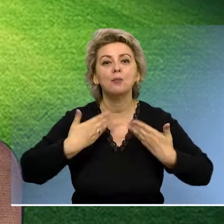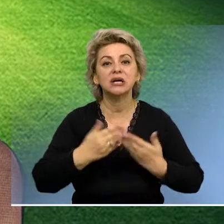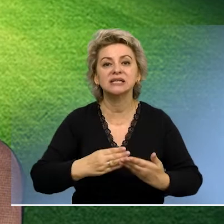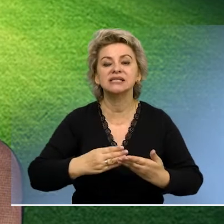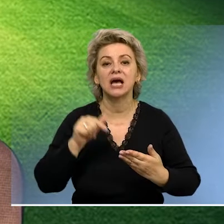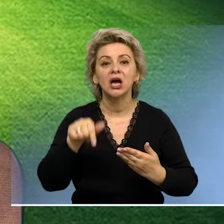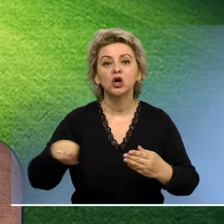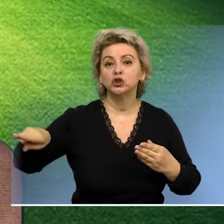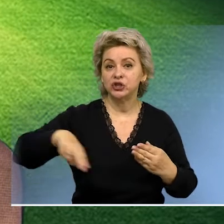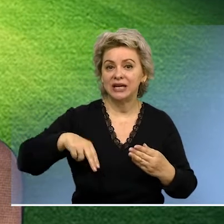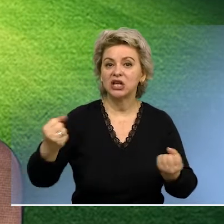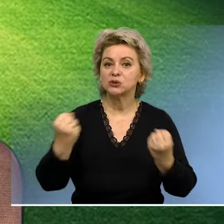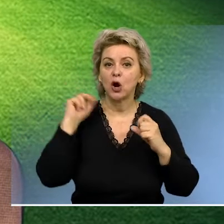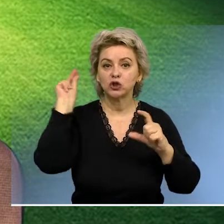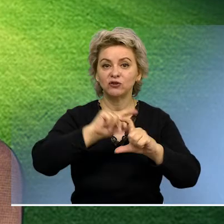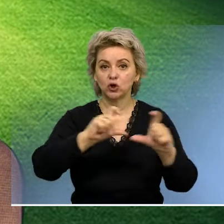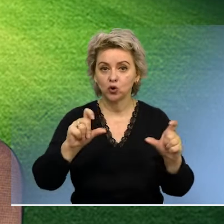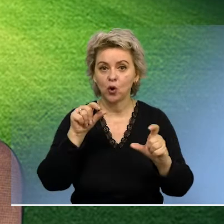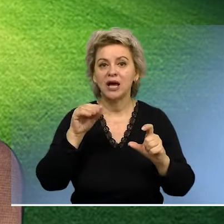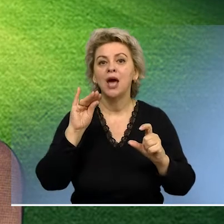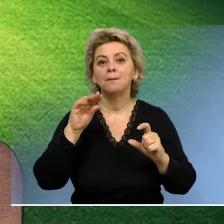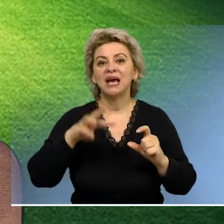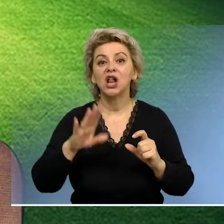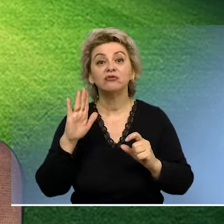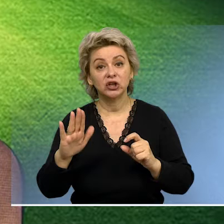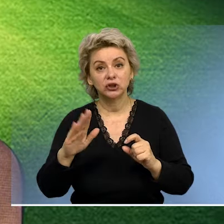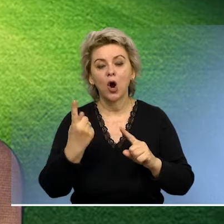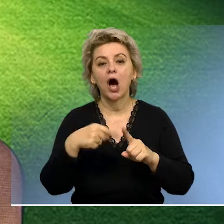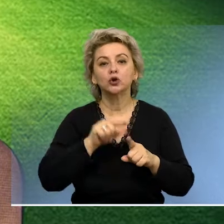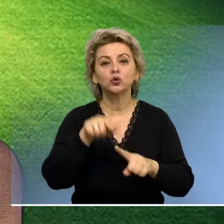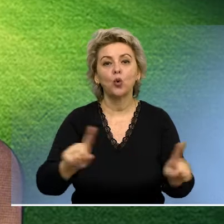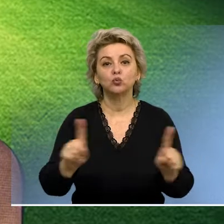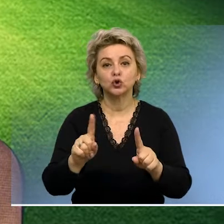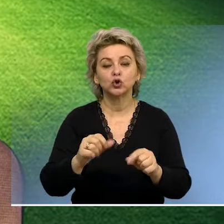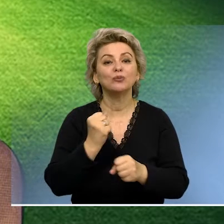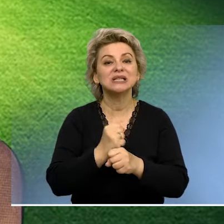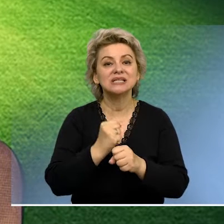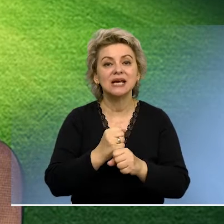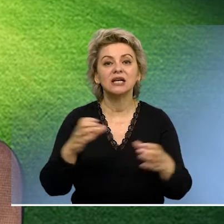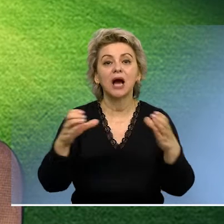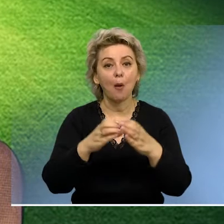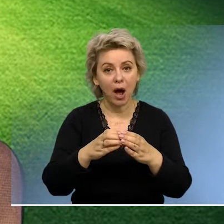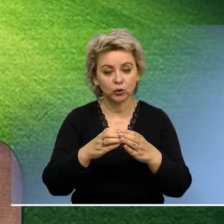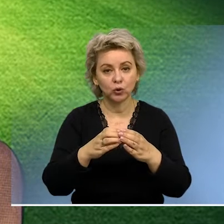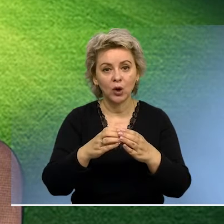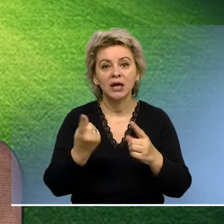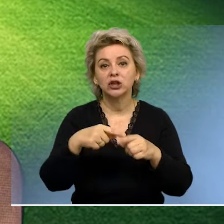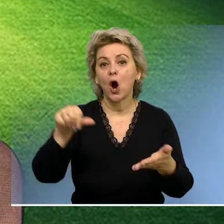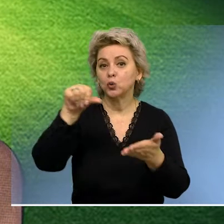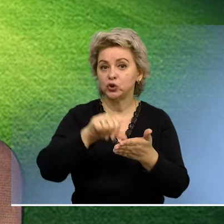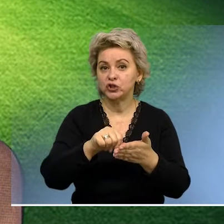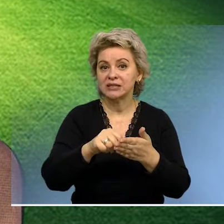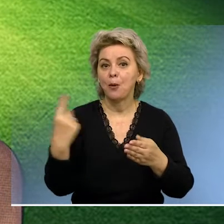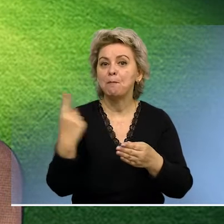игровой практики. И я обратился с предложением к директору спортивной школы Лысухину Михаилу Викторовичу о том, чтобы создать